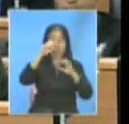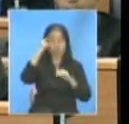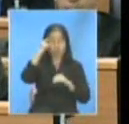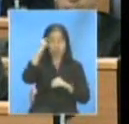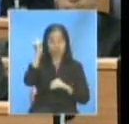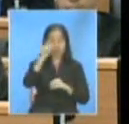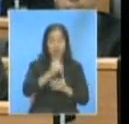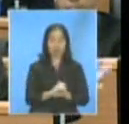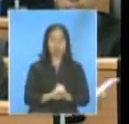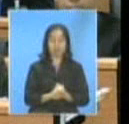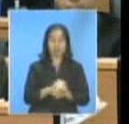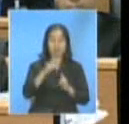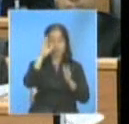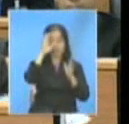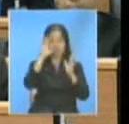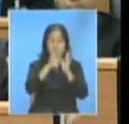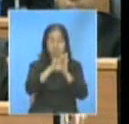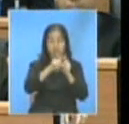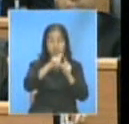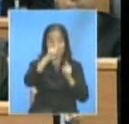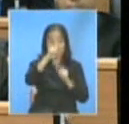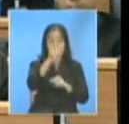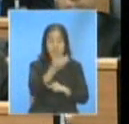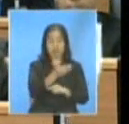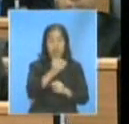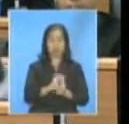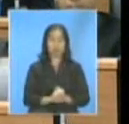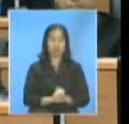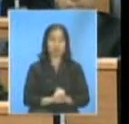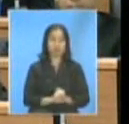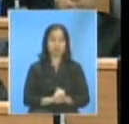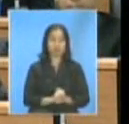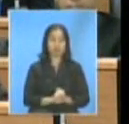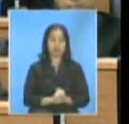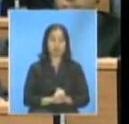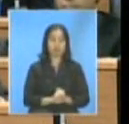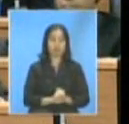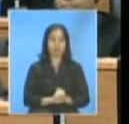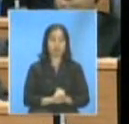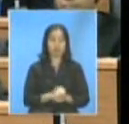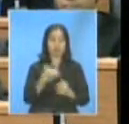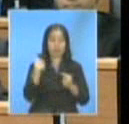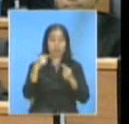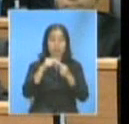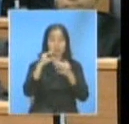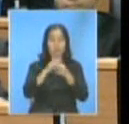ผมขออนุญาตภาพที่หนึ่งครับในขณะนี้ในการทุจ